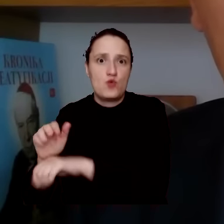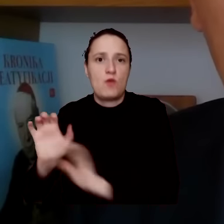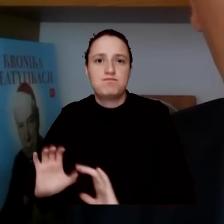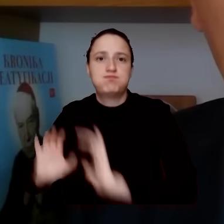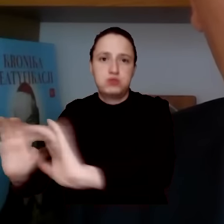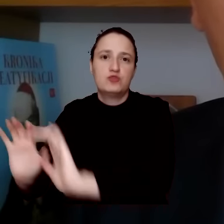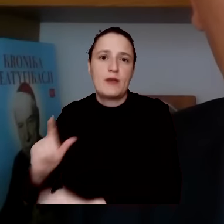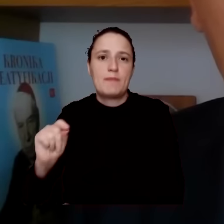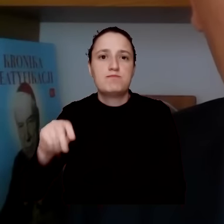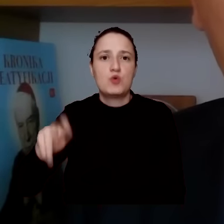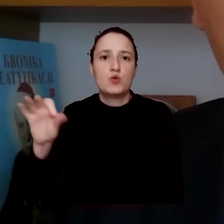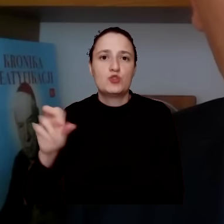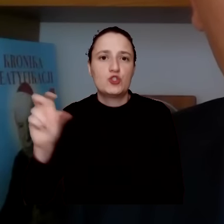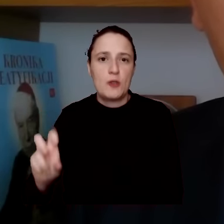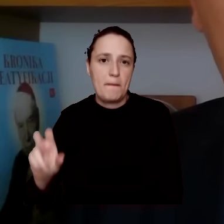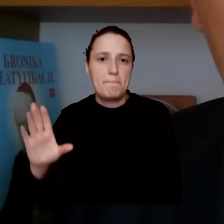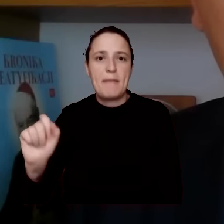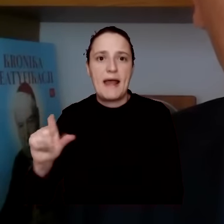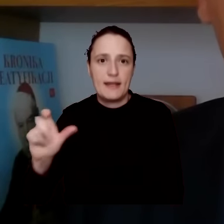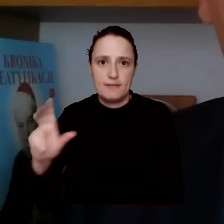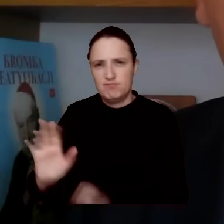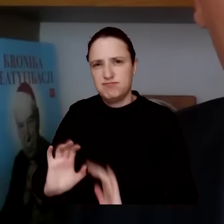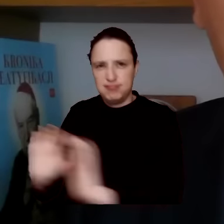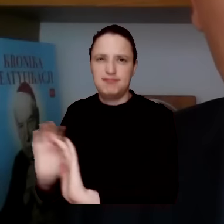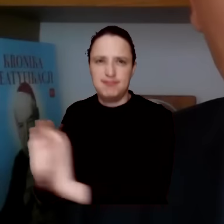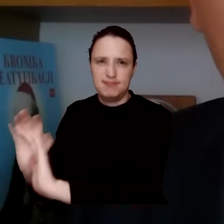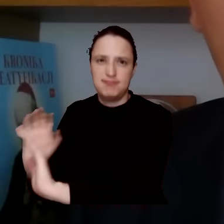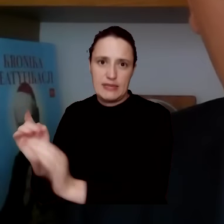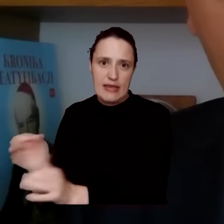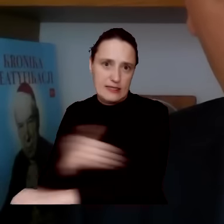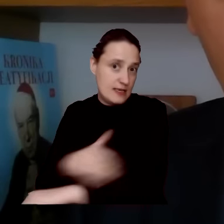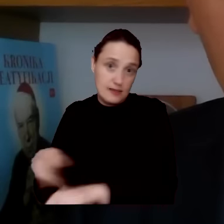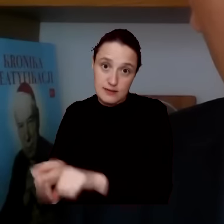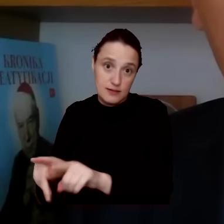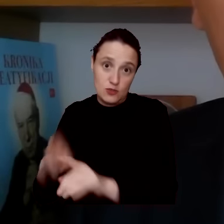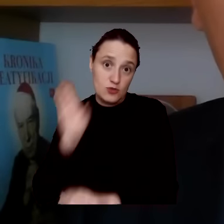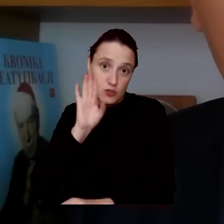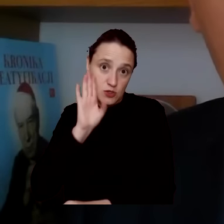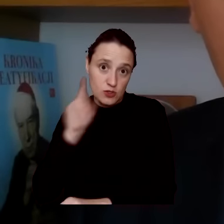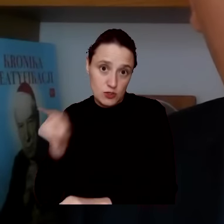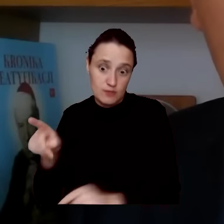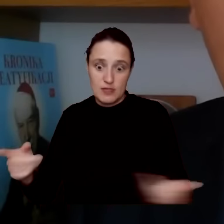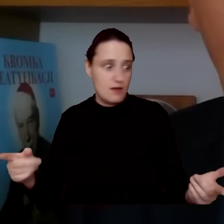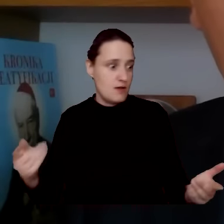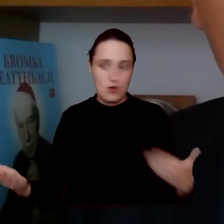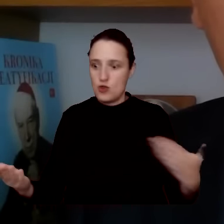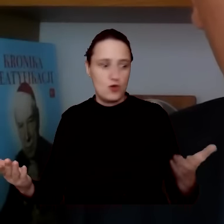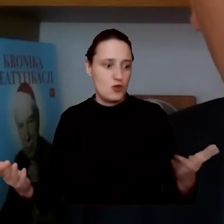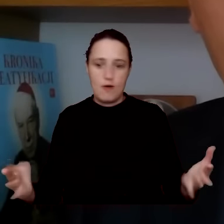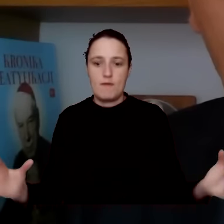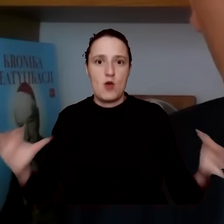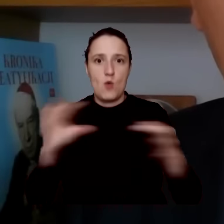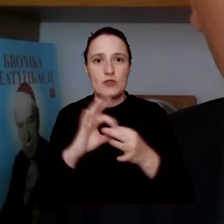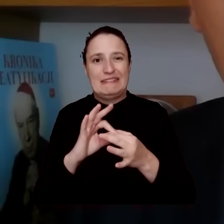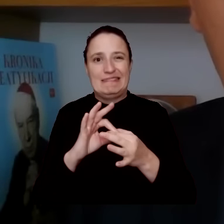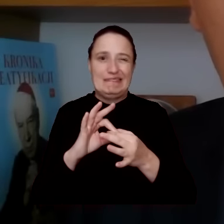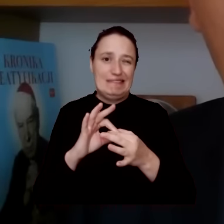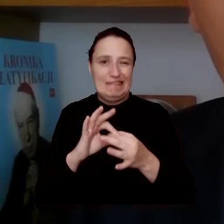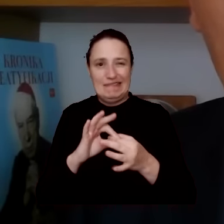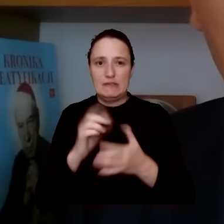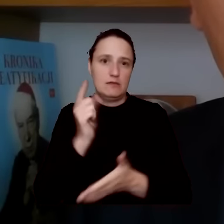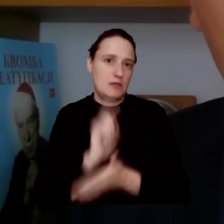mają miejsce na granicy także obecnie. No i ten szpagat no, wychodzi no, niezbyt zgrabnie.